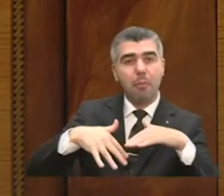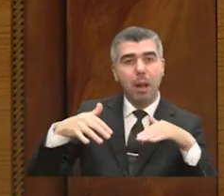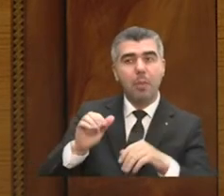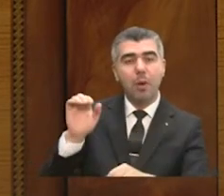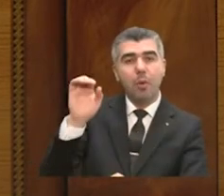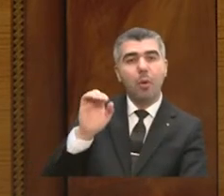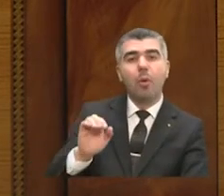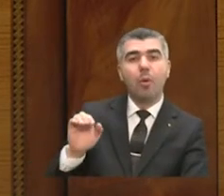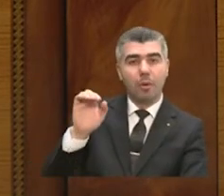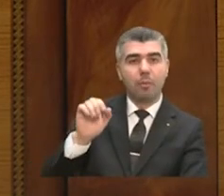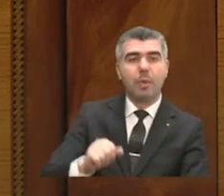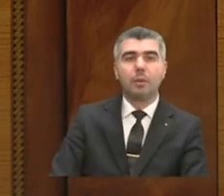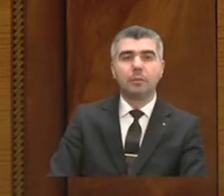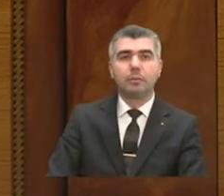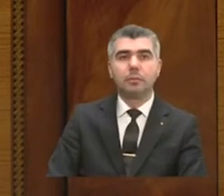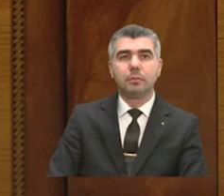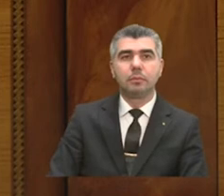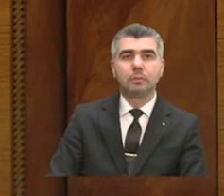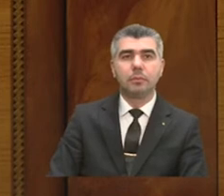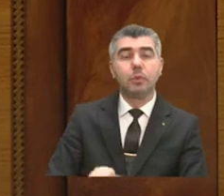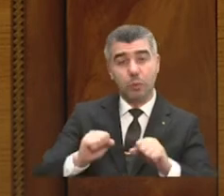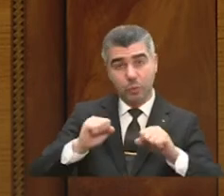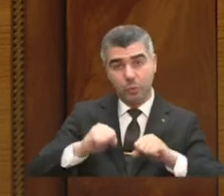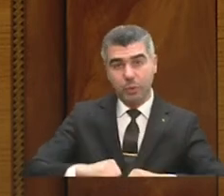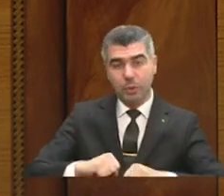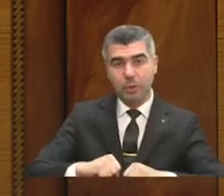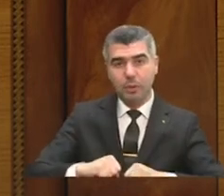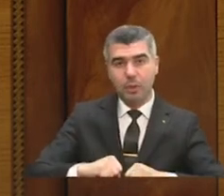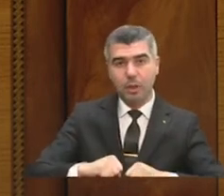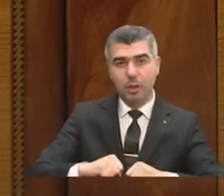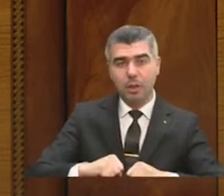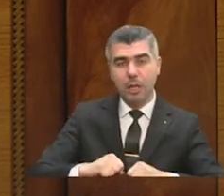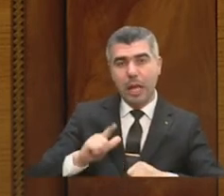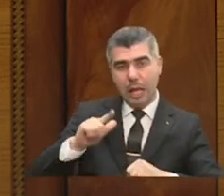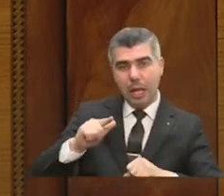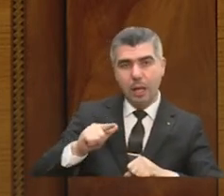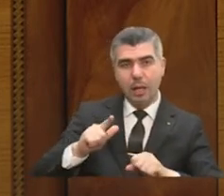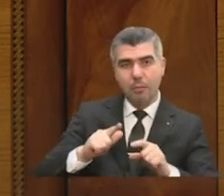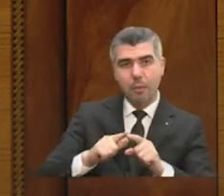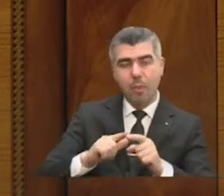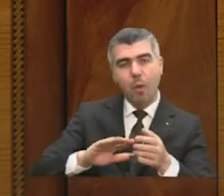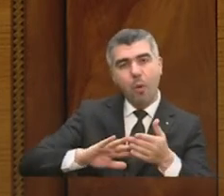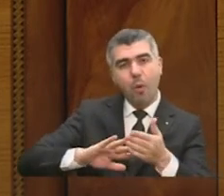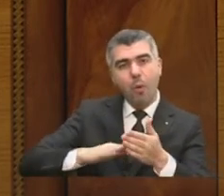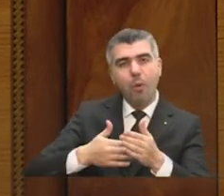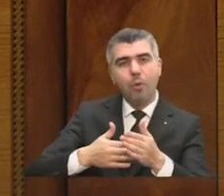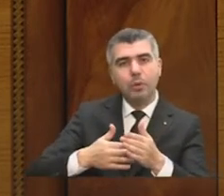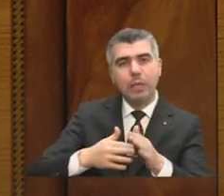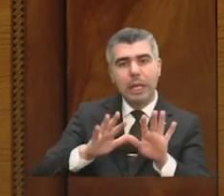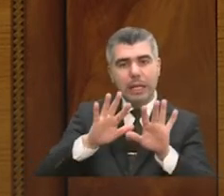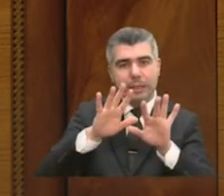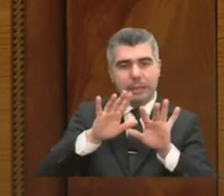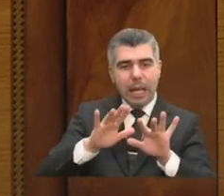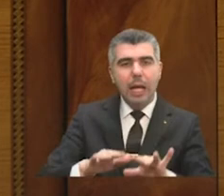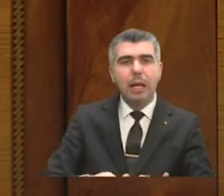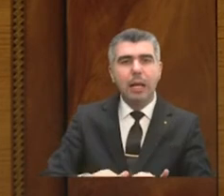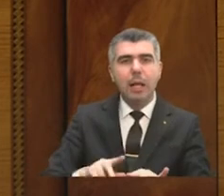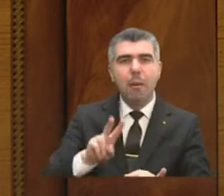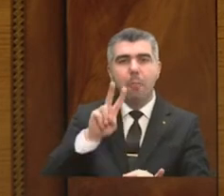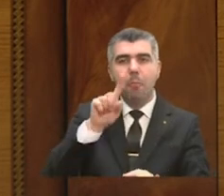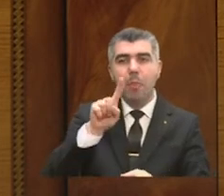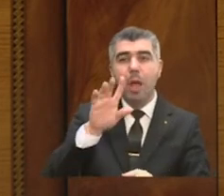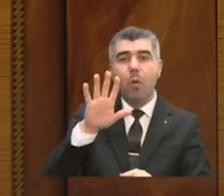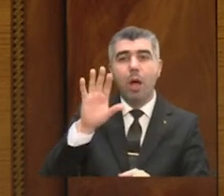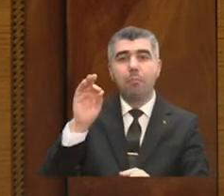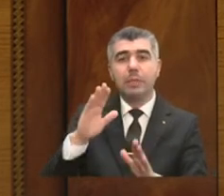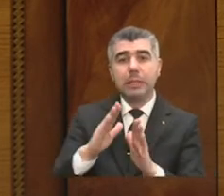soutenir l'État marocain ?» À ces eurodéputés, je réponds « Voulez-vous que les juges ignorent un rapport